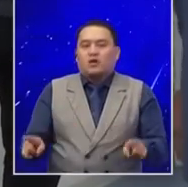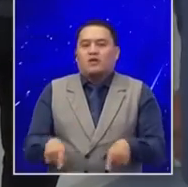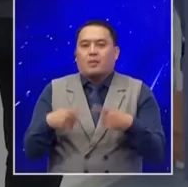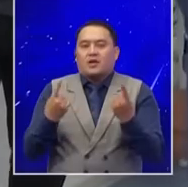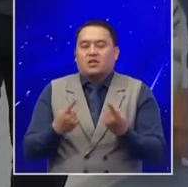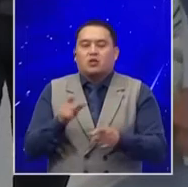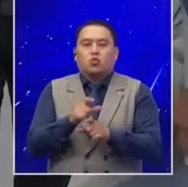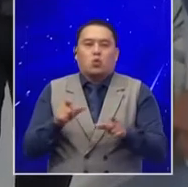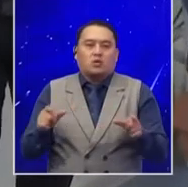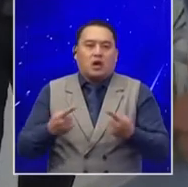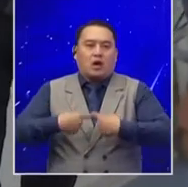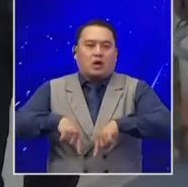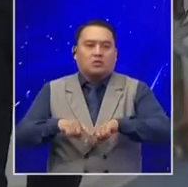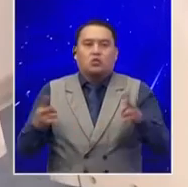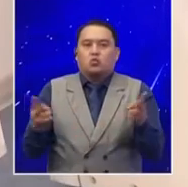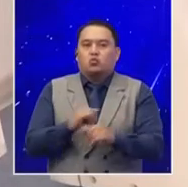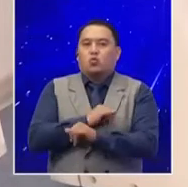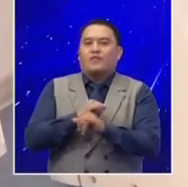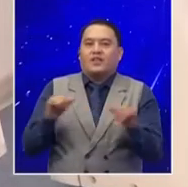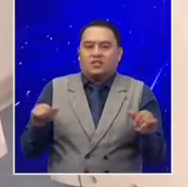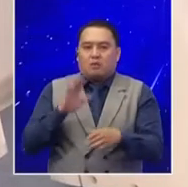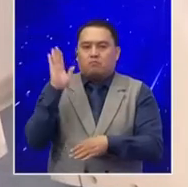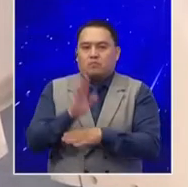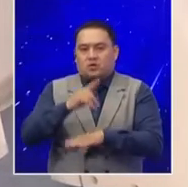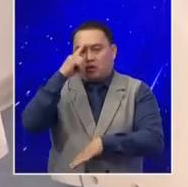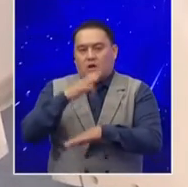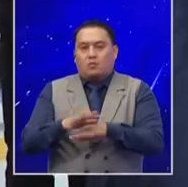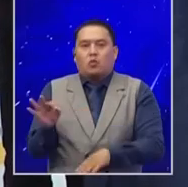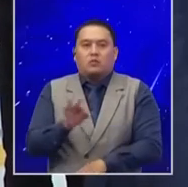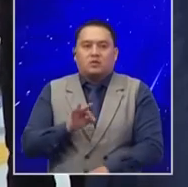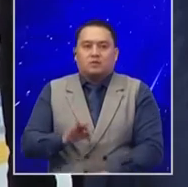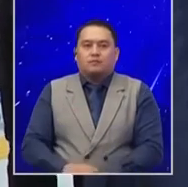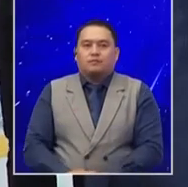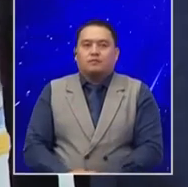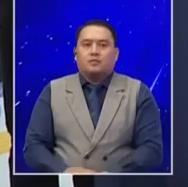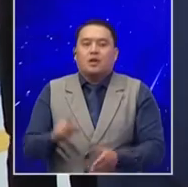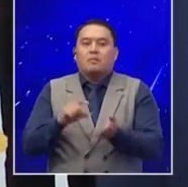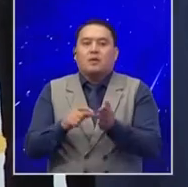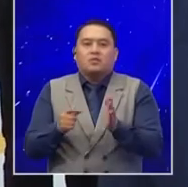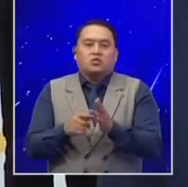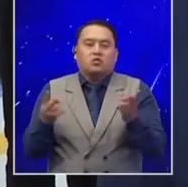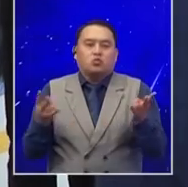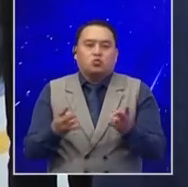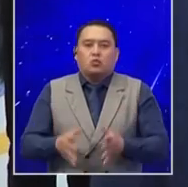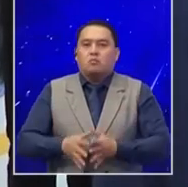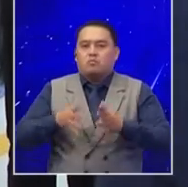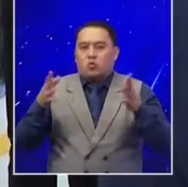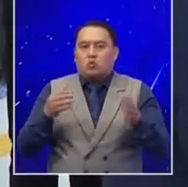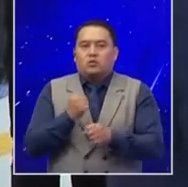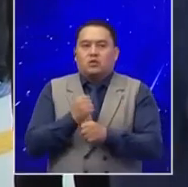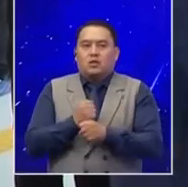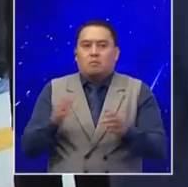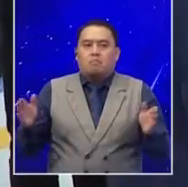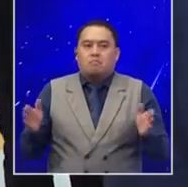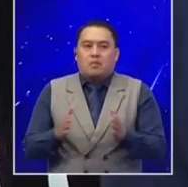реабилитацию пациентов, отделение необходимо расширить, поручил глава области. Помещение чуть больше делайте. Да, надо больше делать. Вот это маленькое.